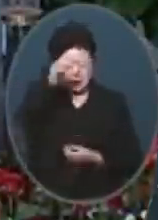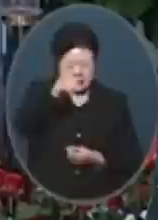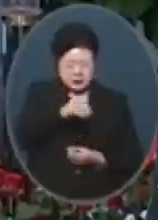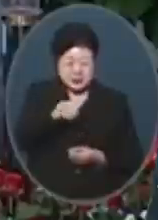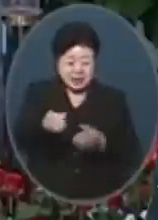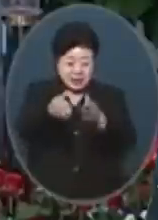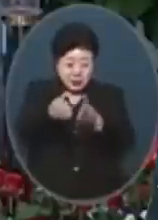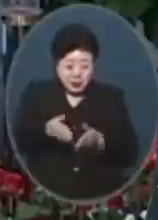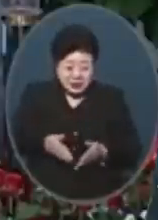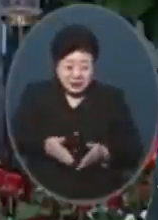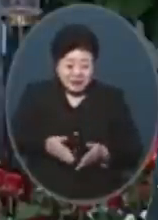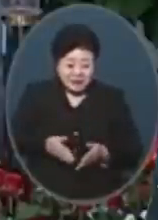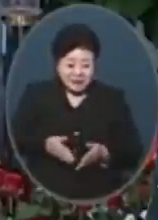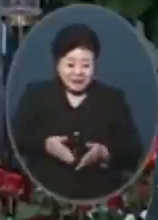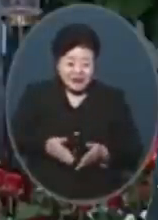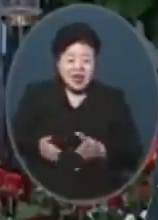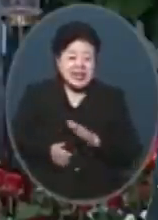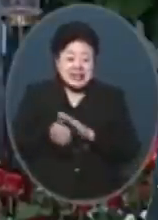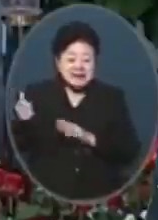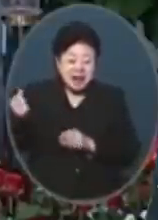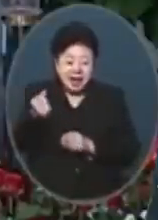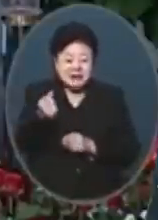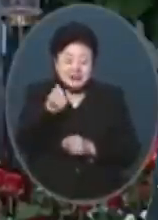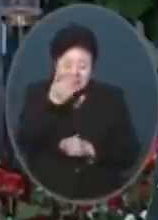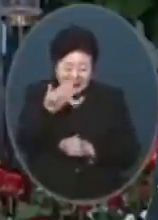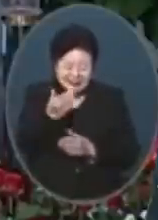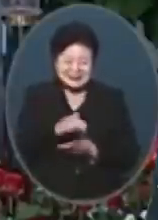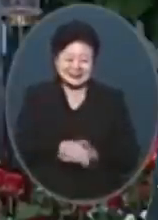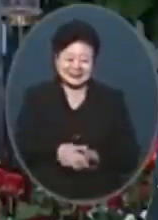통해서 희망을 가질 수 있으므로